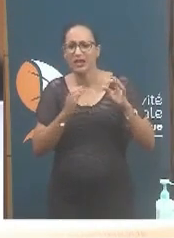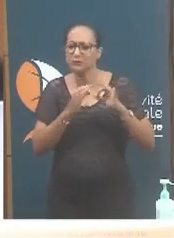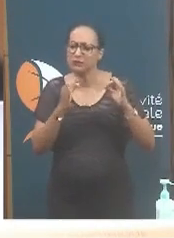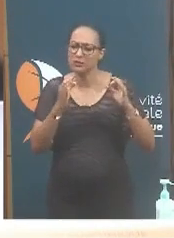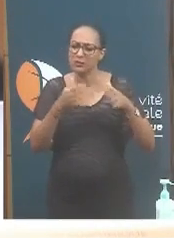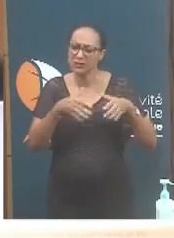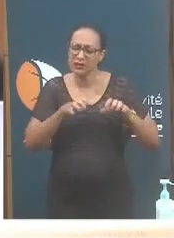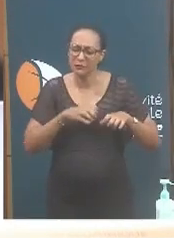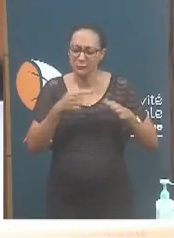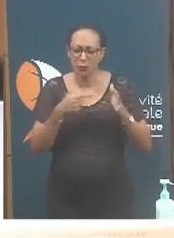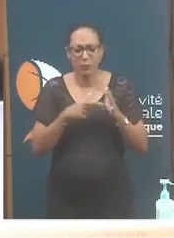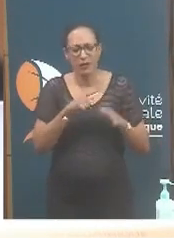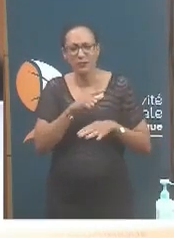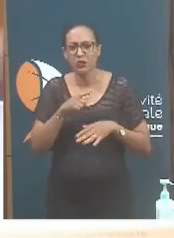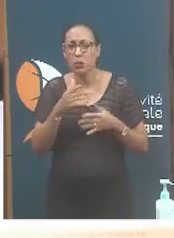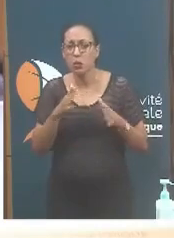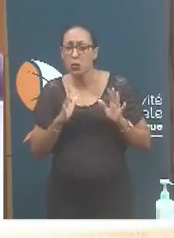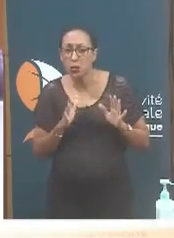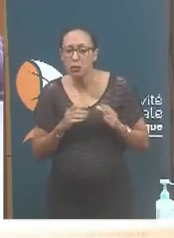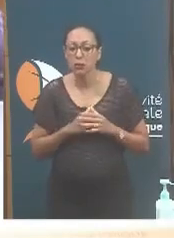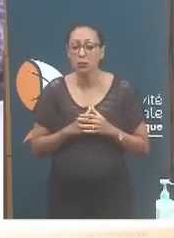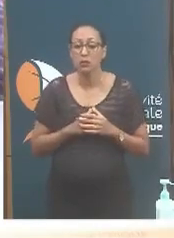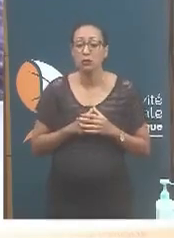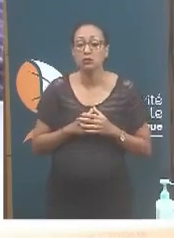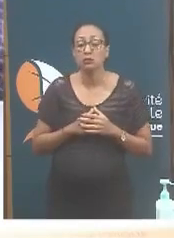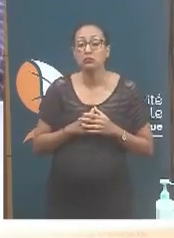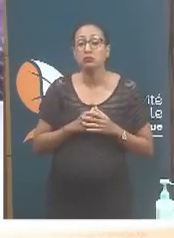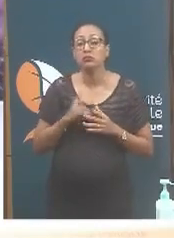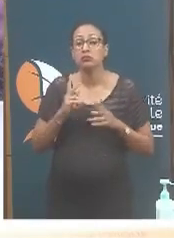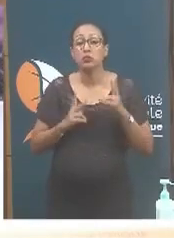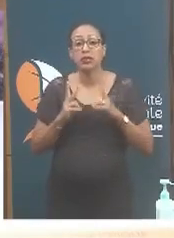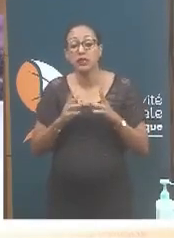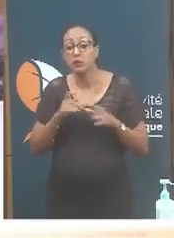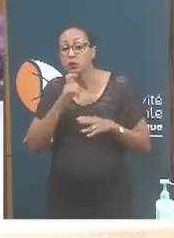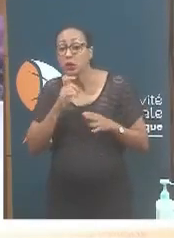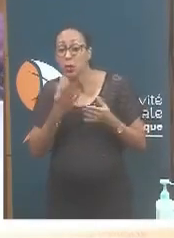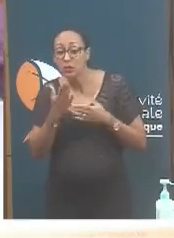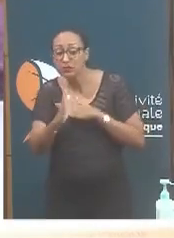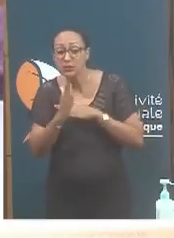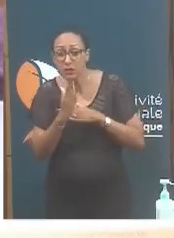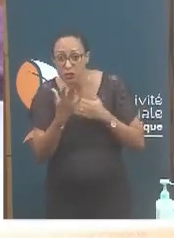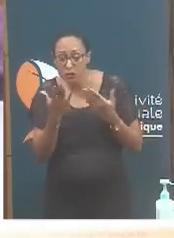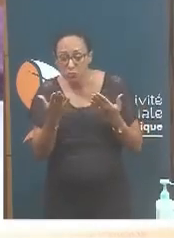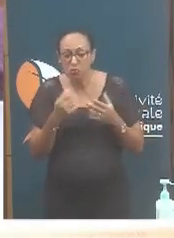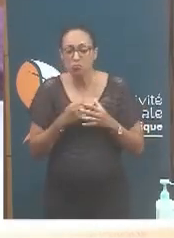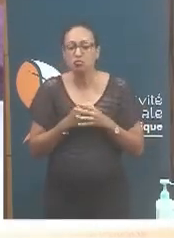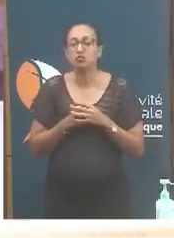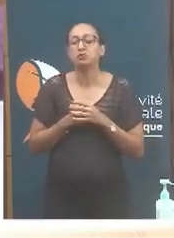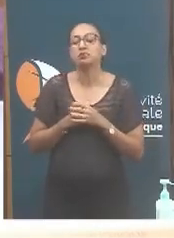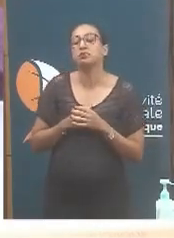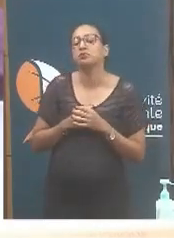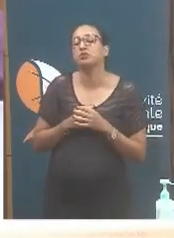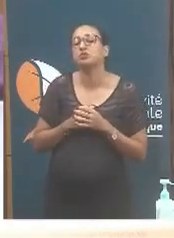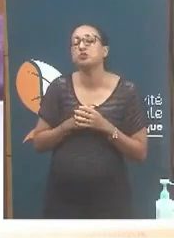le moment venu, j'espère qu'on va nous le présenter et nous pourrons en débattre, pour savoir comment vous terminez votre compte.